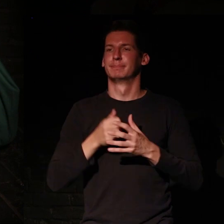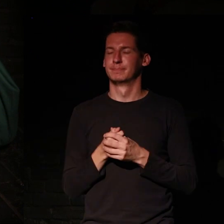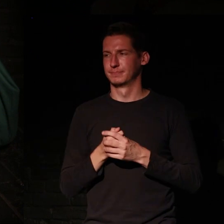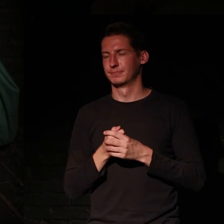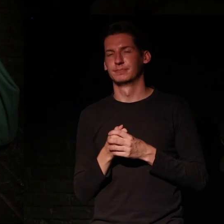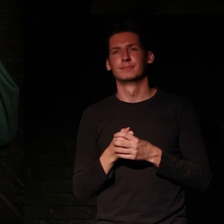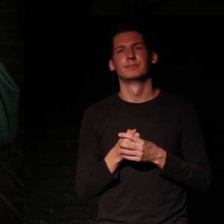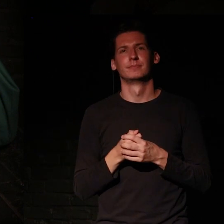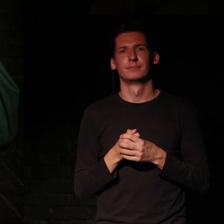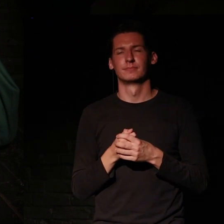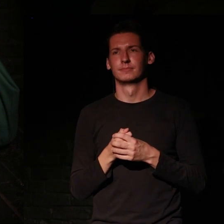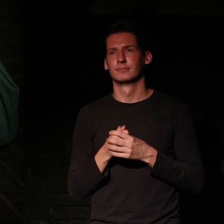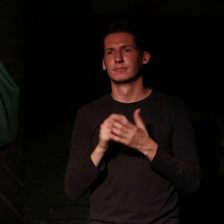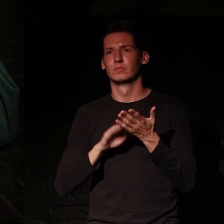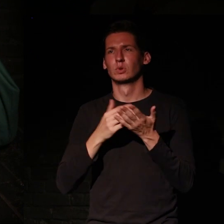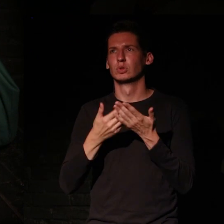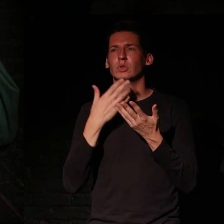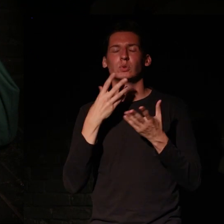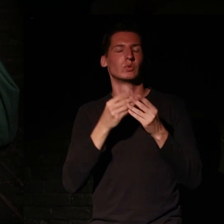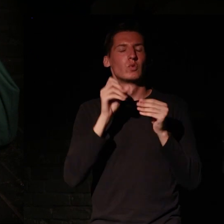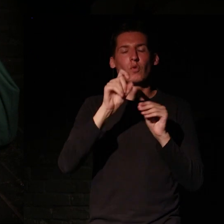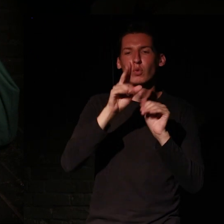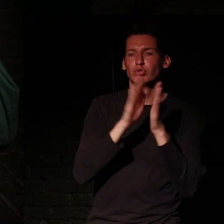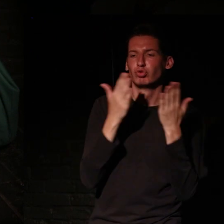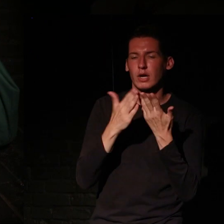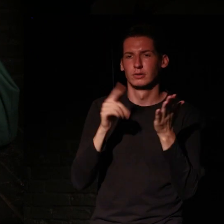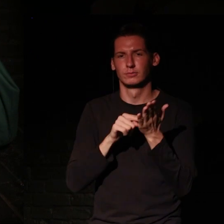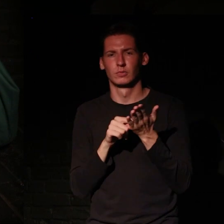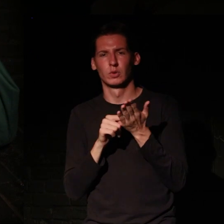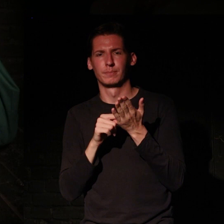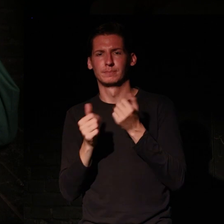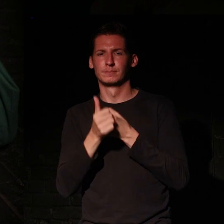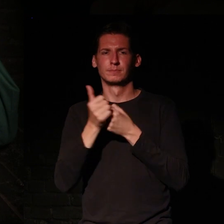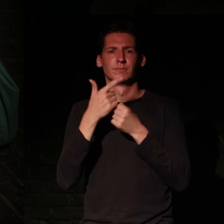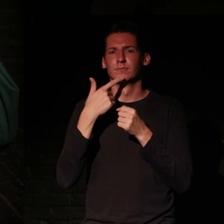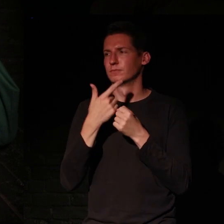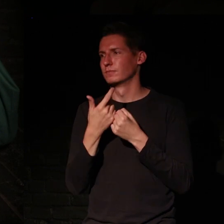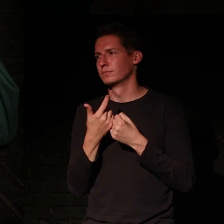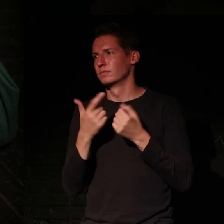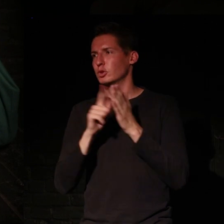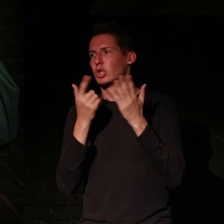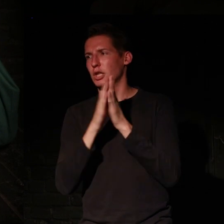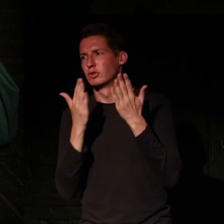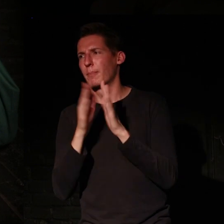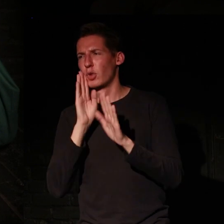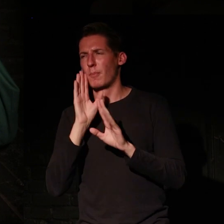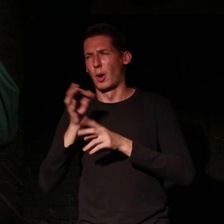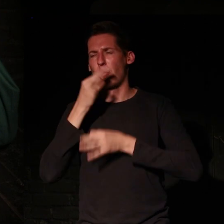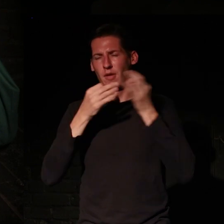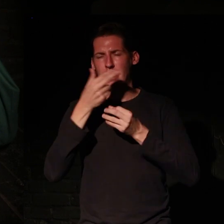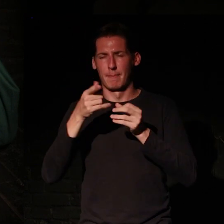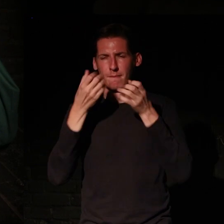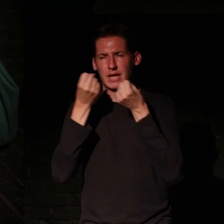takich 7 ksiąg, które zaraz wymienię, bo jeżeli chodzi właśnie nawet o takie niezwykłe liczby, bo